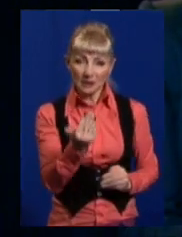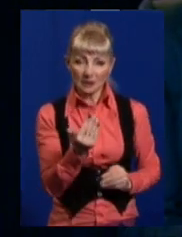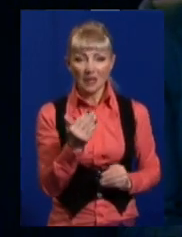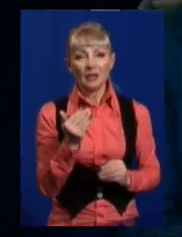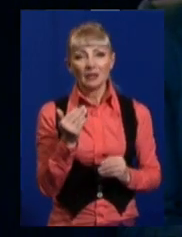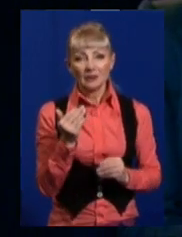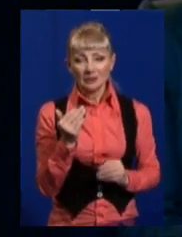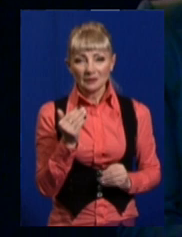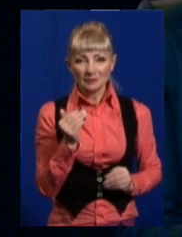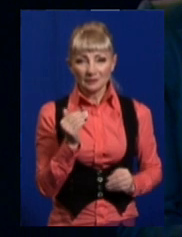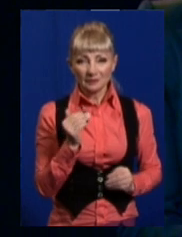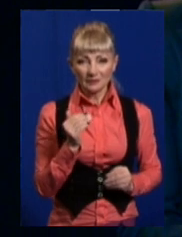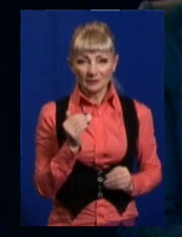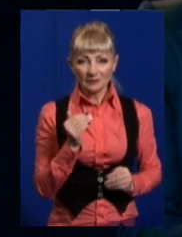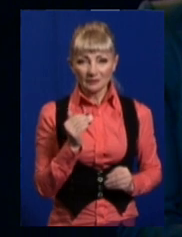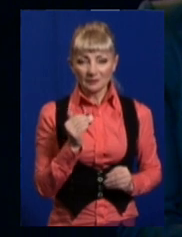наступне.